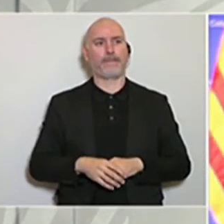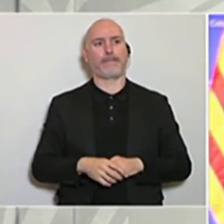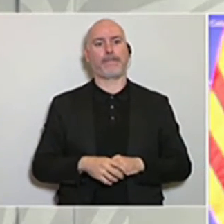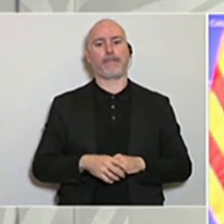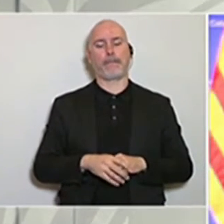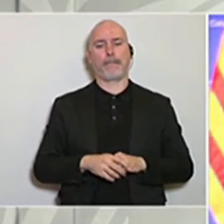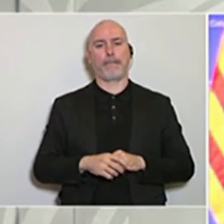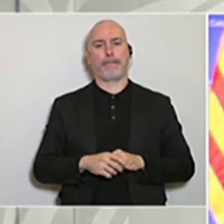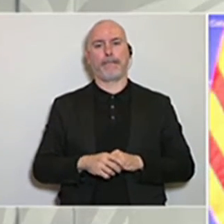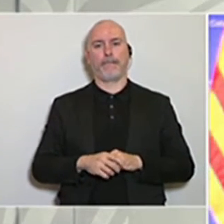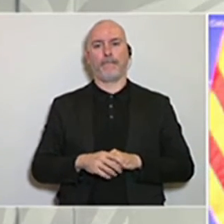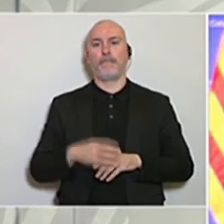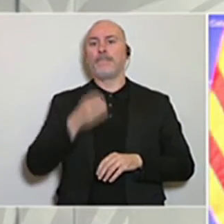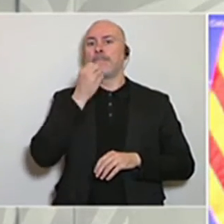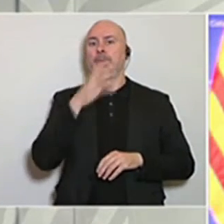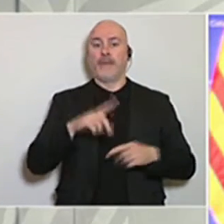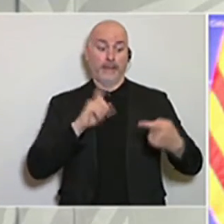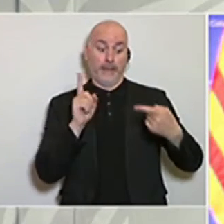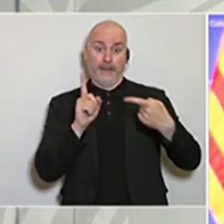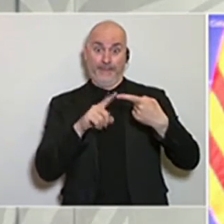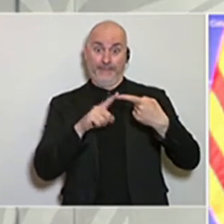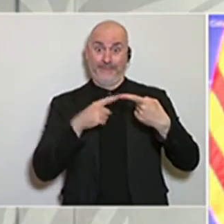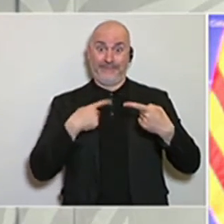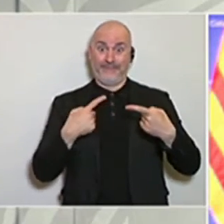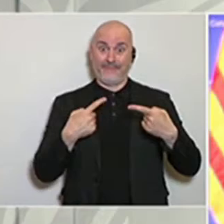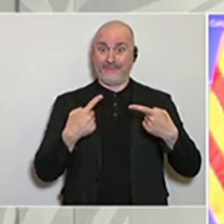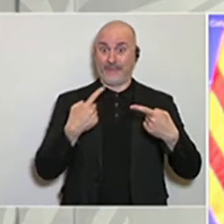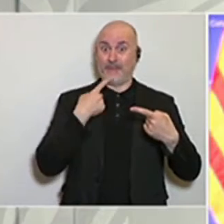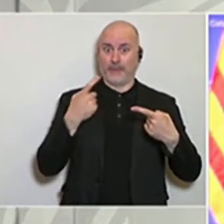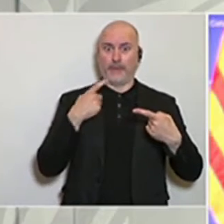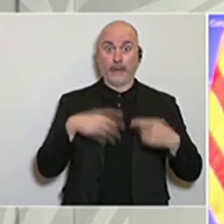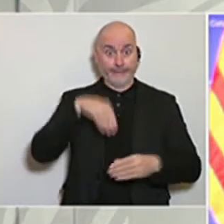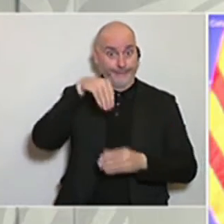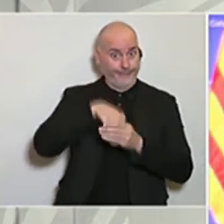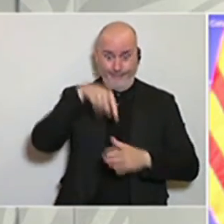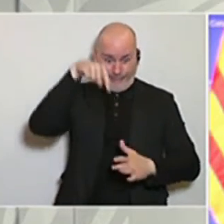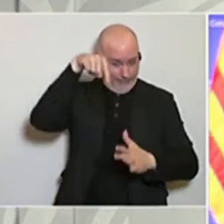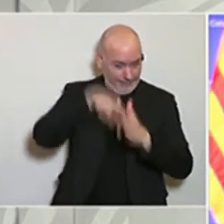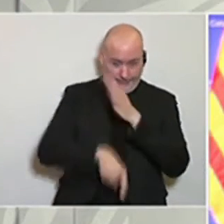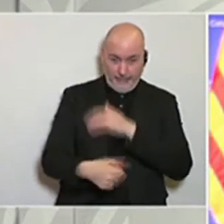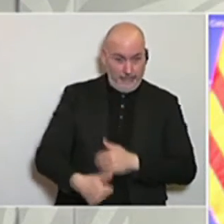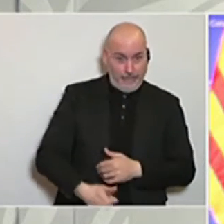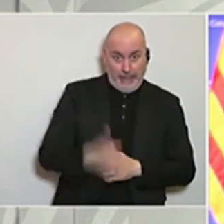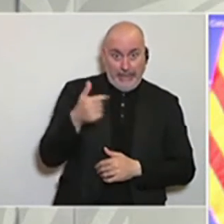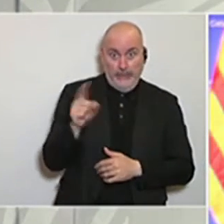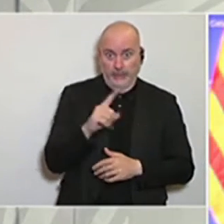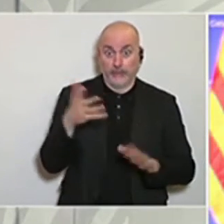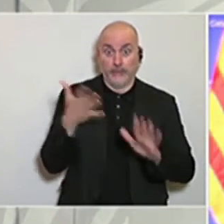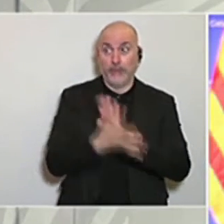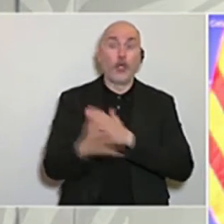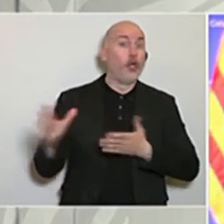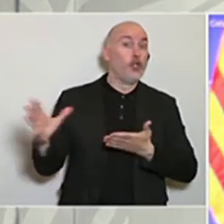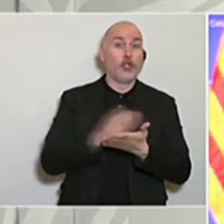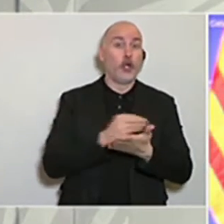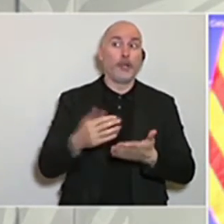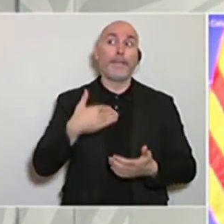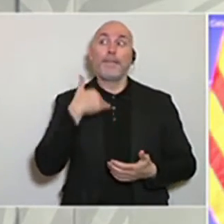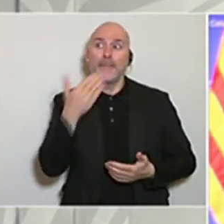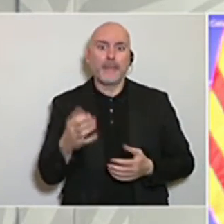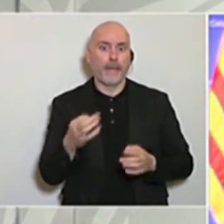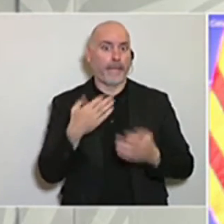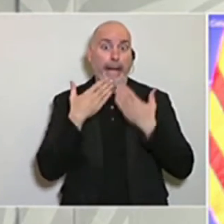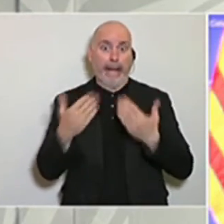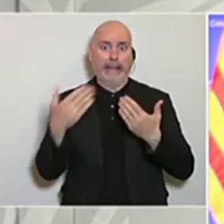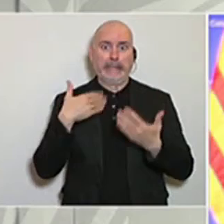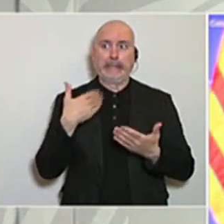amb la primera qüestió no entri més en profunditat, perquè tot el que coneixem ho coneixem a través dels mitjans de